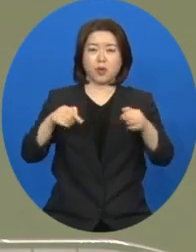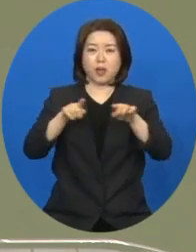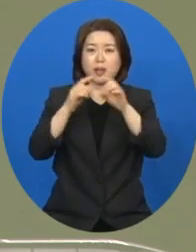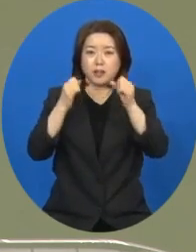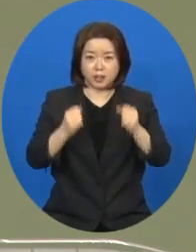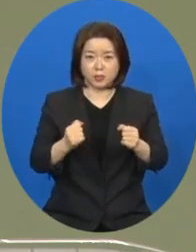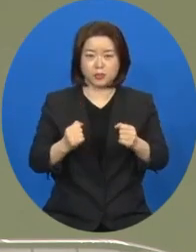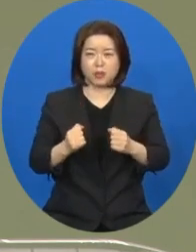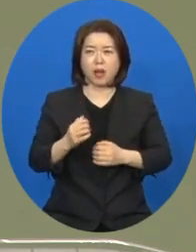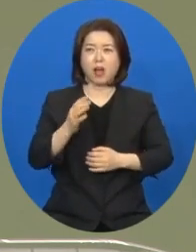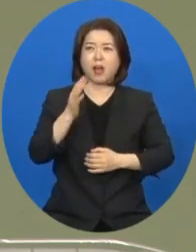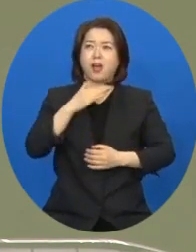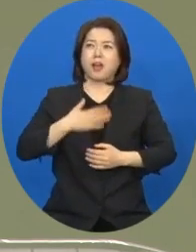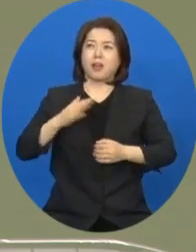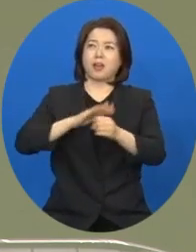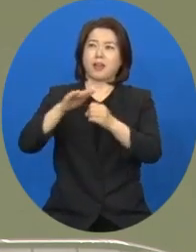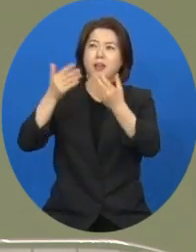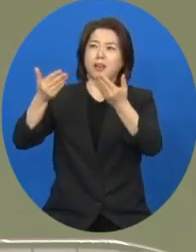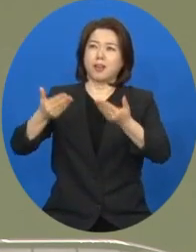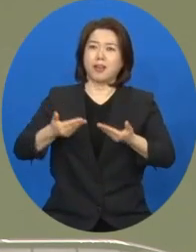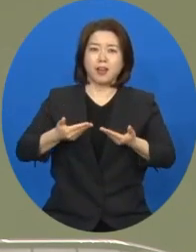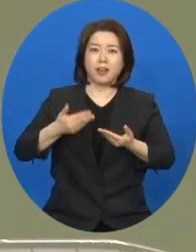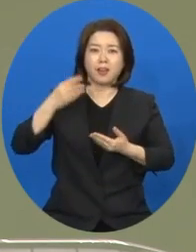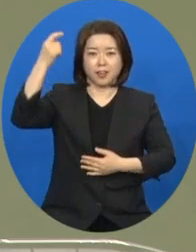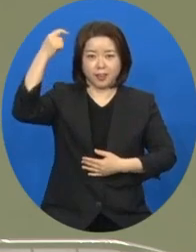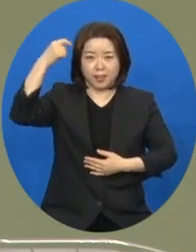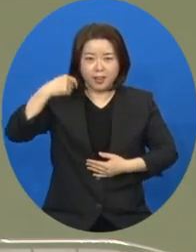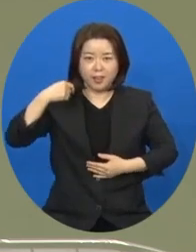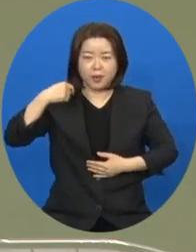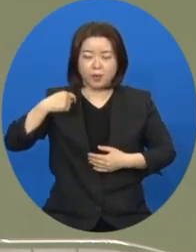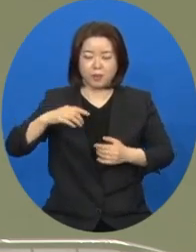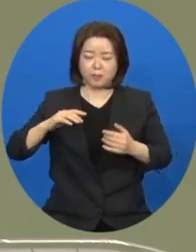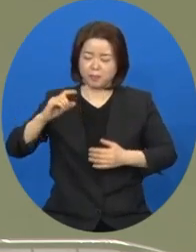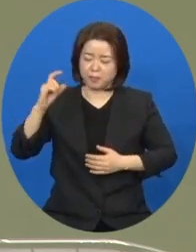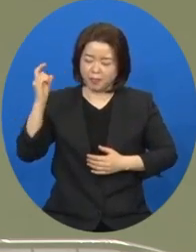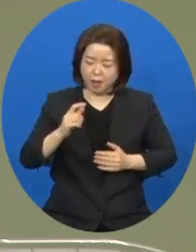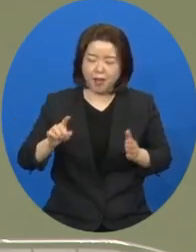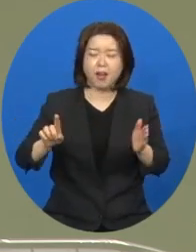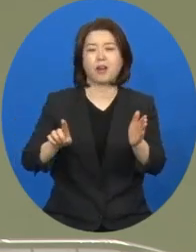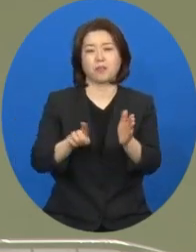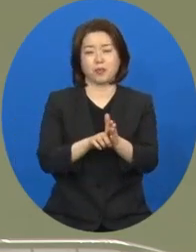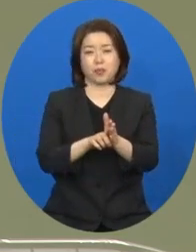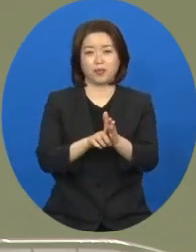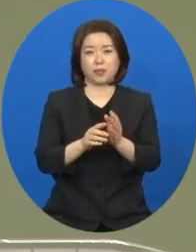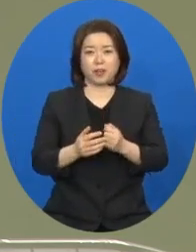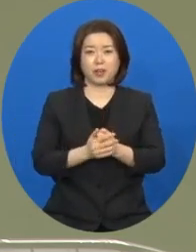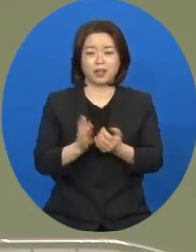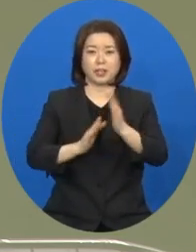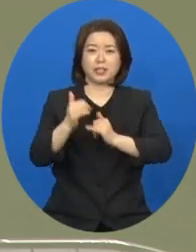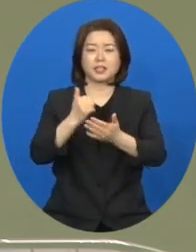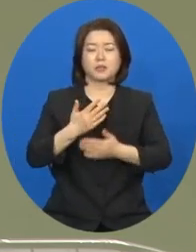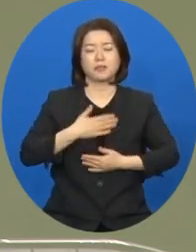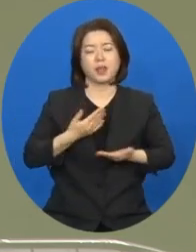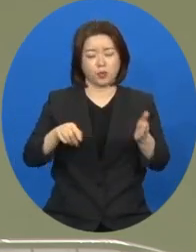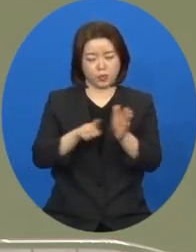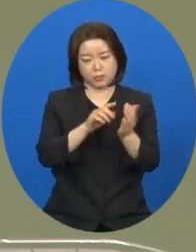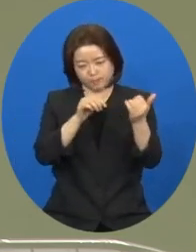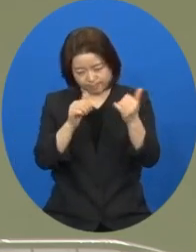나를 사랑하신다. 그게 너무 강하게 믿어지는 거예요. 예수님은 나 위해